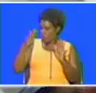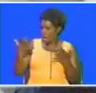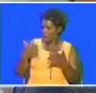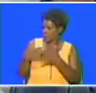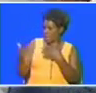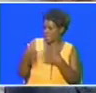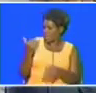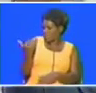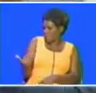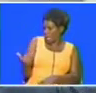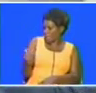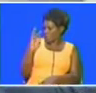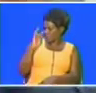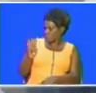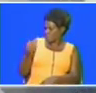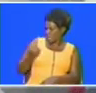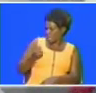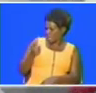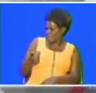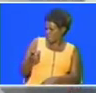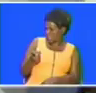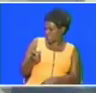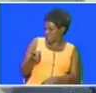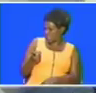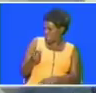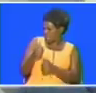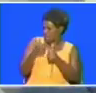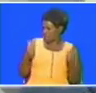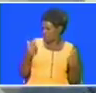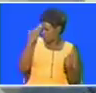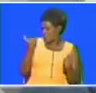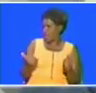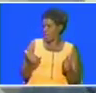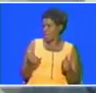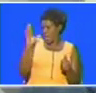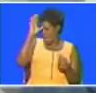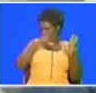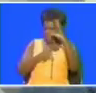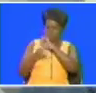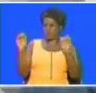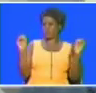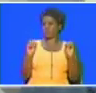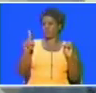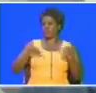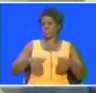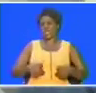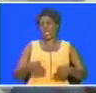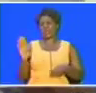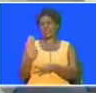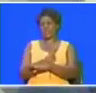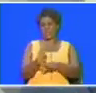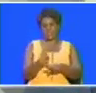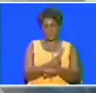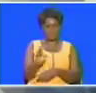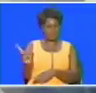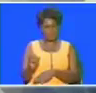ujue mtoto wangu mbona akimwona yule ananikimbilia na kataa. Kwa hivyo siasio mtu unasema eti umechoka uko busy